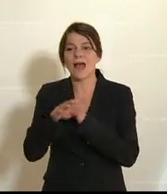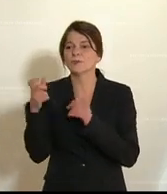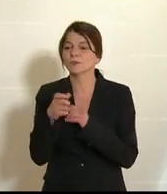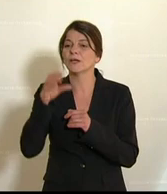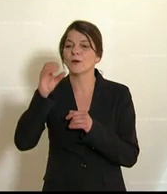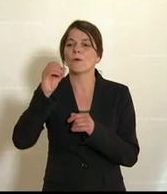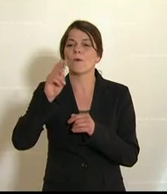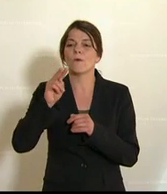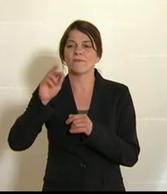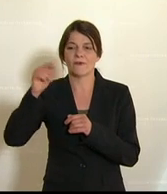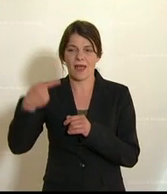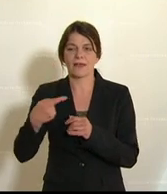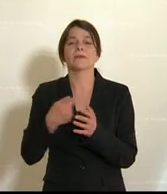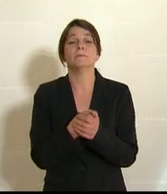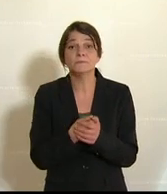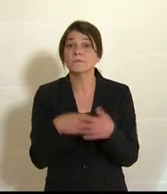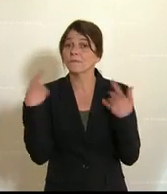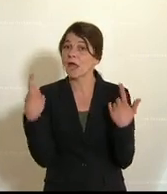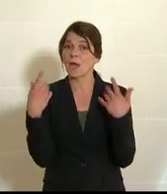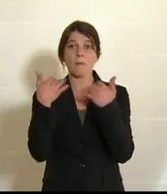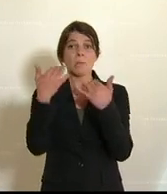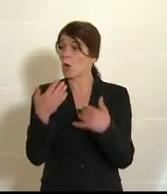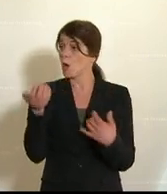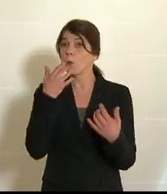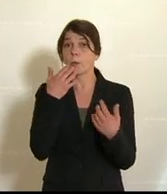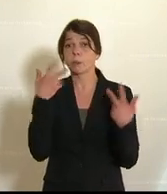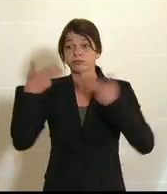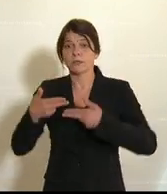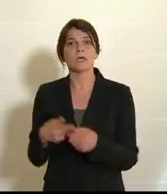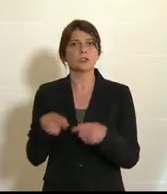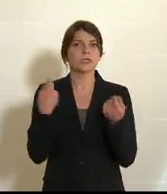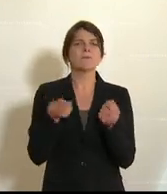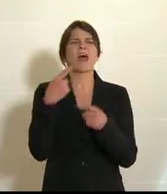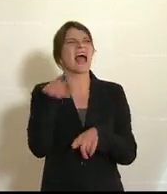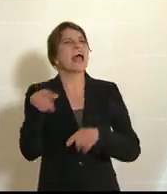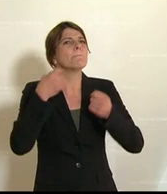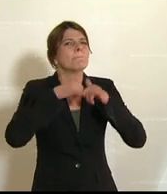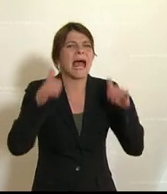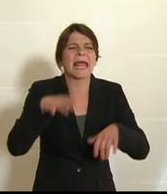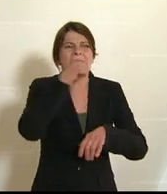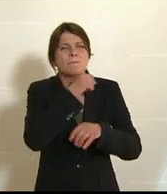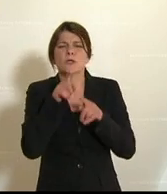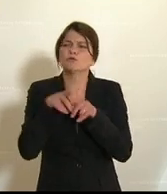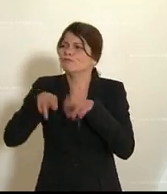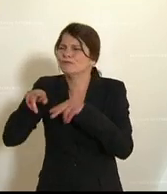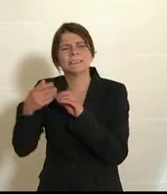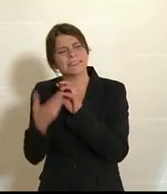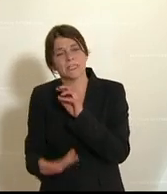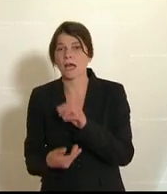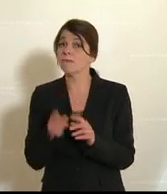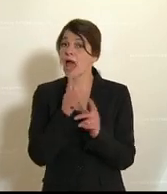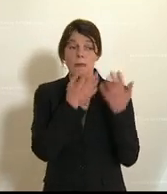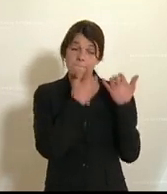Das parlamentarisch nicht beschränkt durch irgendwelche Verweise auf Bankgeheimnisse etc., sondern parlamentarisch unter Ausschluss